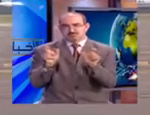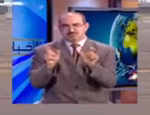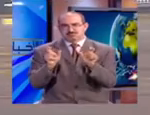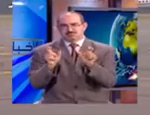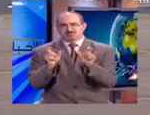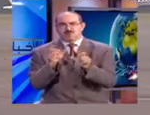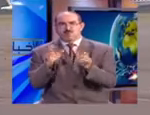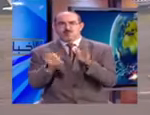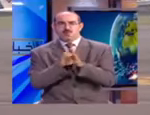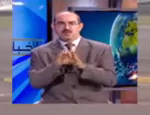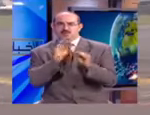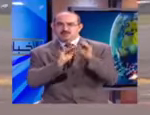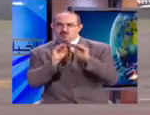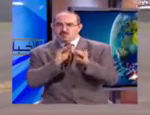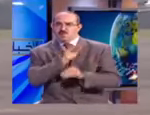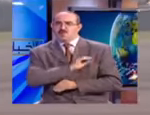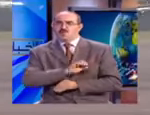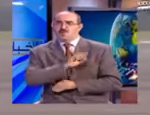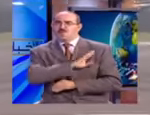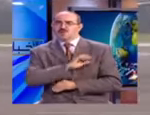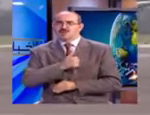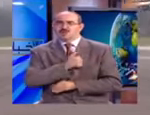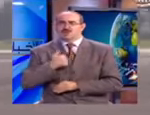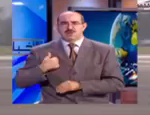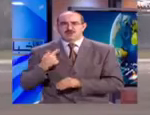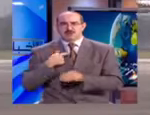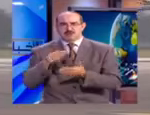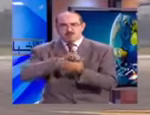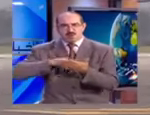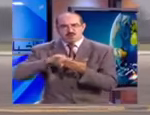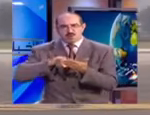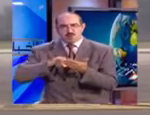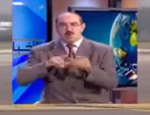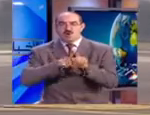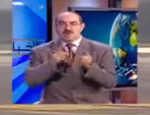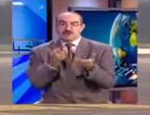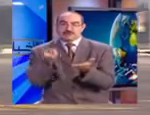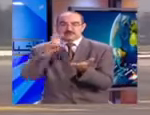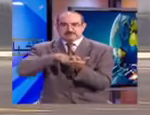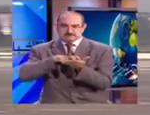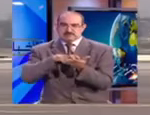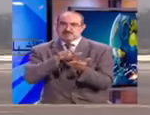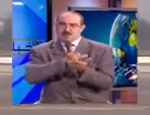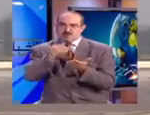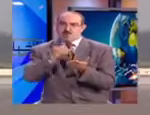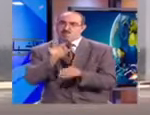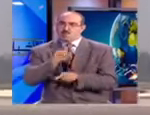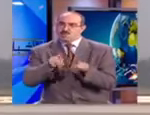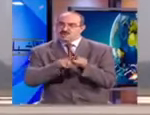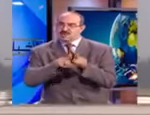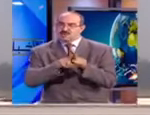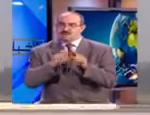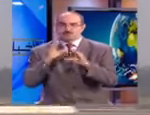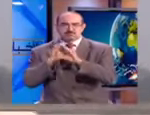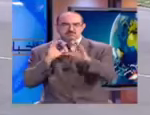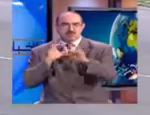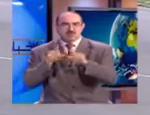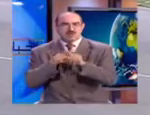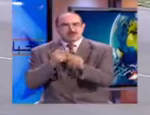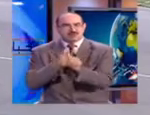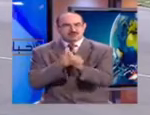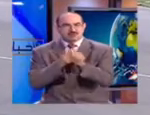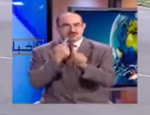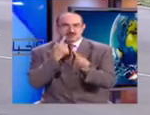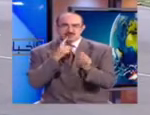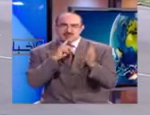للبروتوكولات الصحية الخاصة على مستوى المطارات وعلى متن الطائرات. شركة النقل سترافق هذا